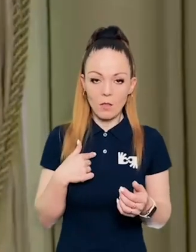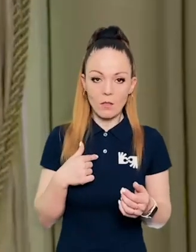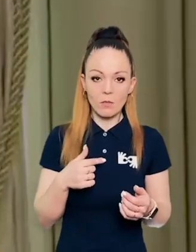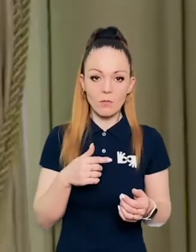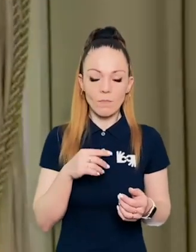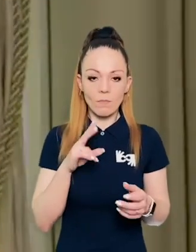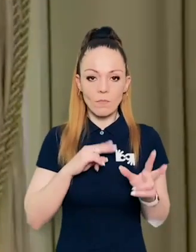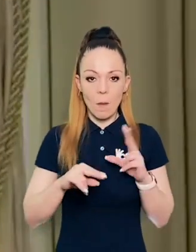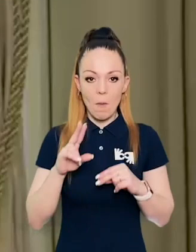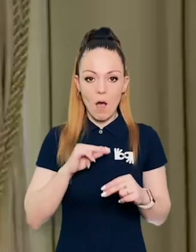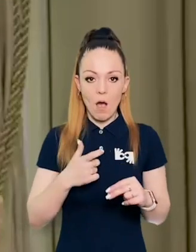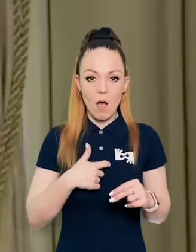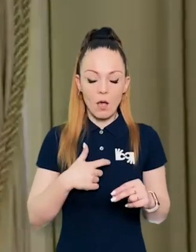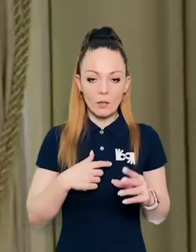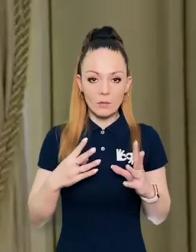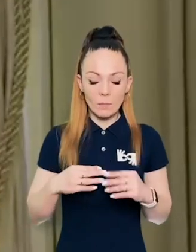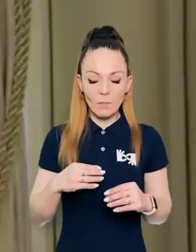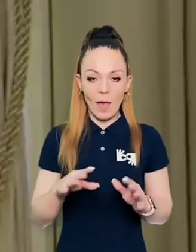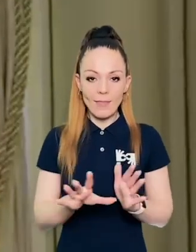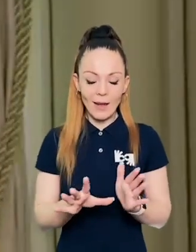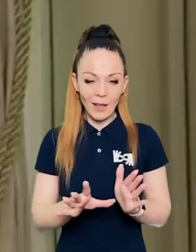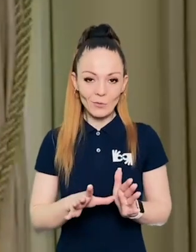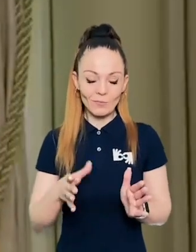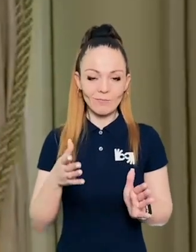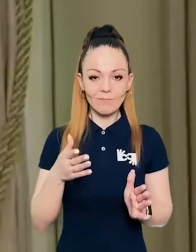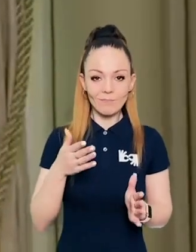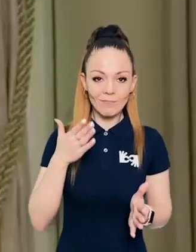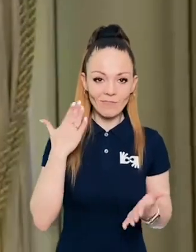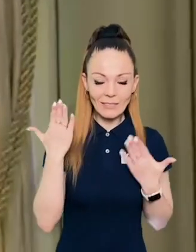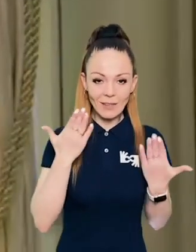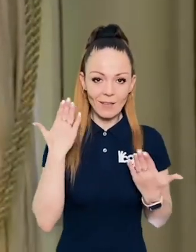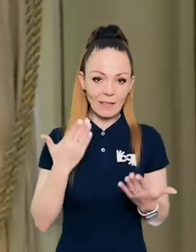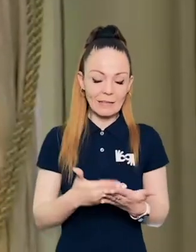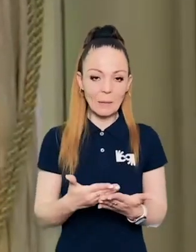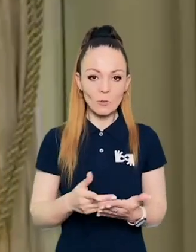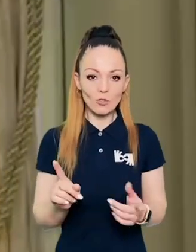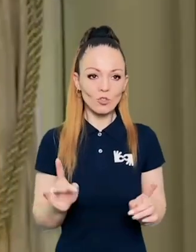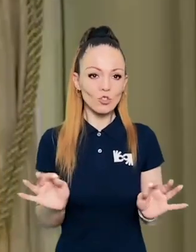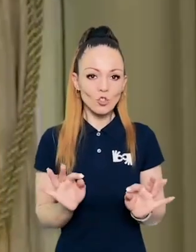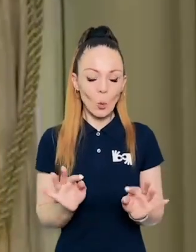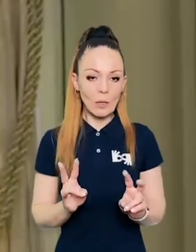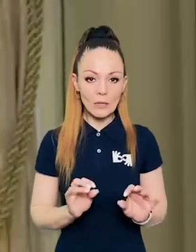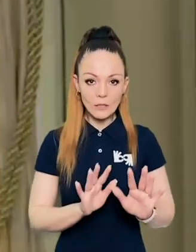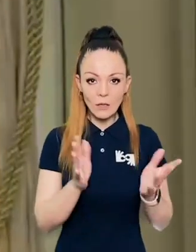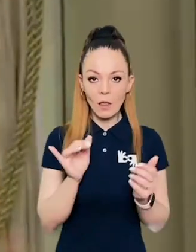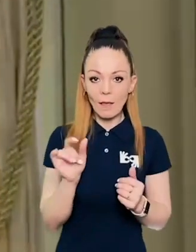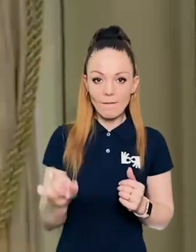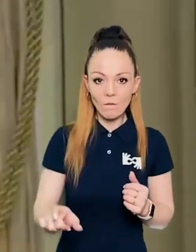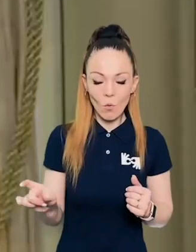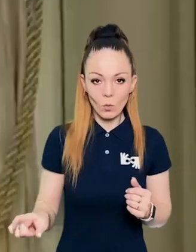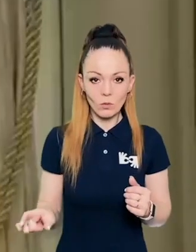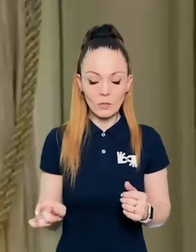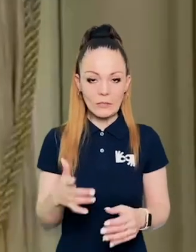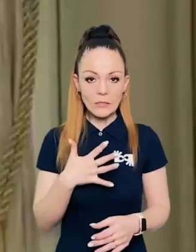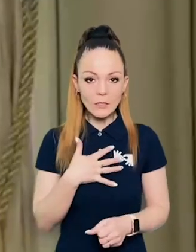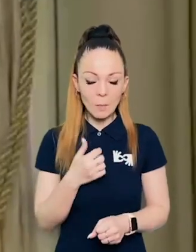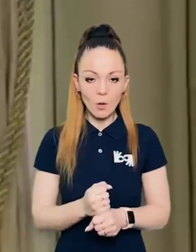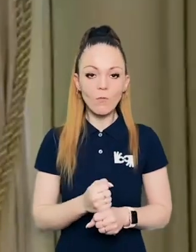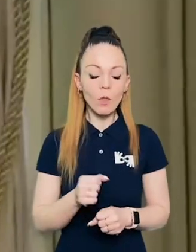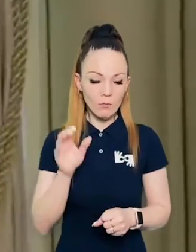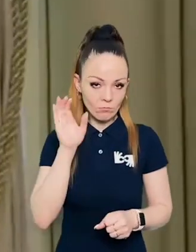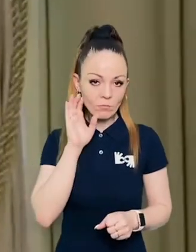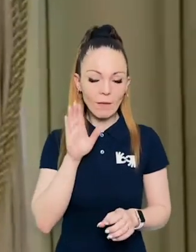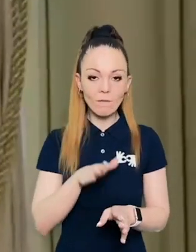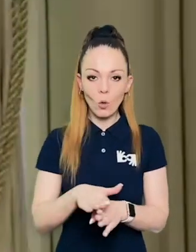мене навіть здивували. Ну, я намагалася бути енергійною, веселою, нібито нічого такого не сталося.